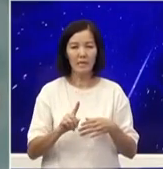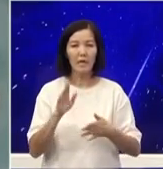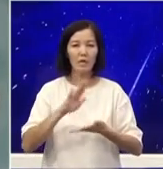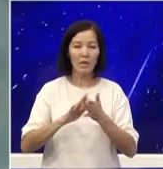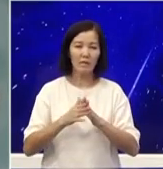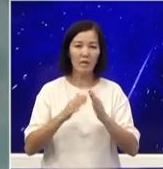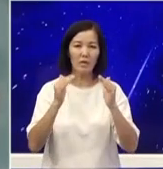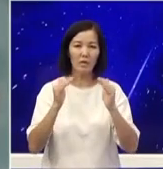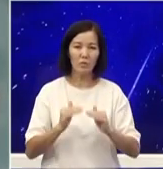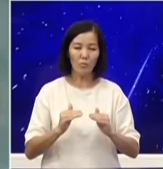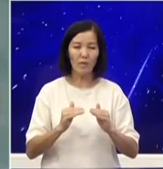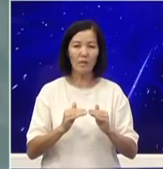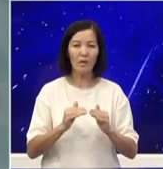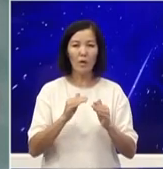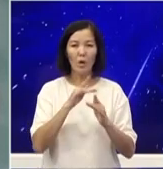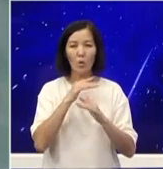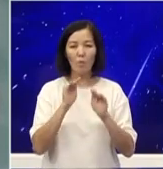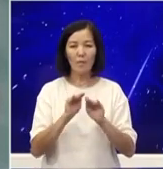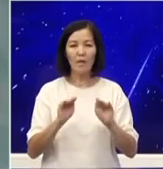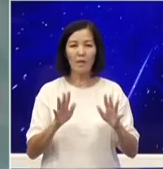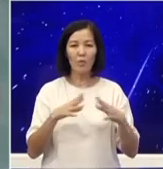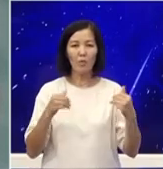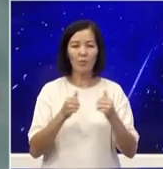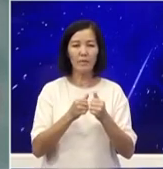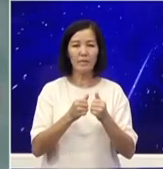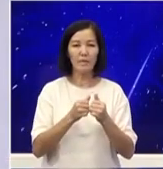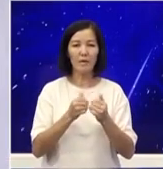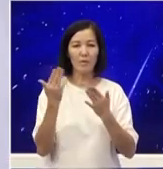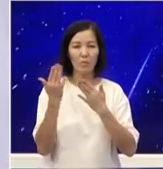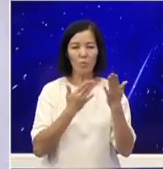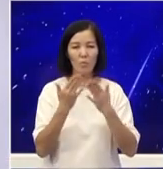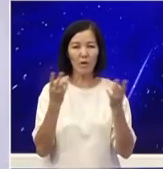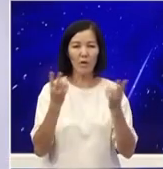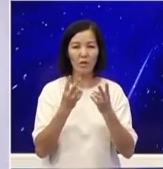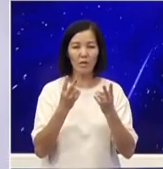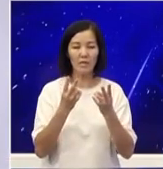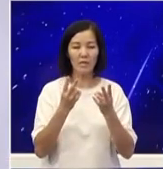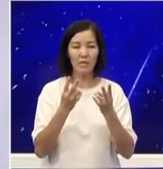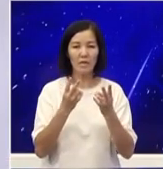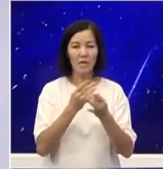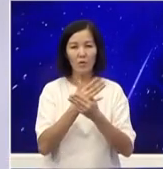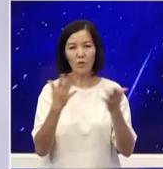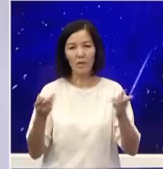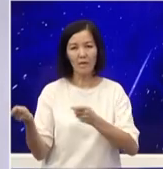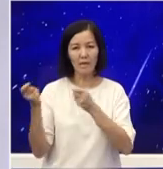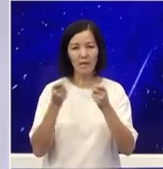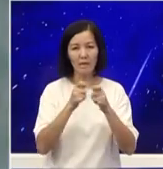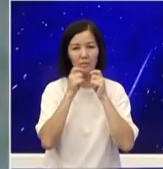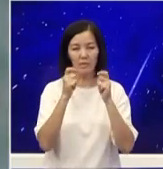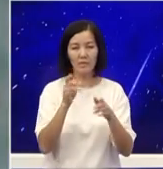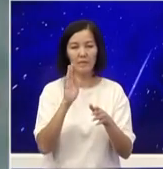нашар көпбалалы отбасыларға мектеп құралдарын жеткізудеміз. Бұл оқу құралдарын бізге